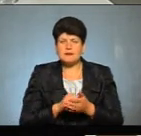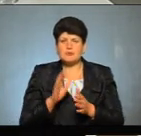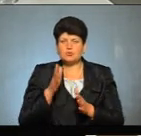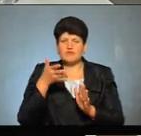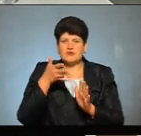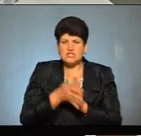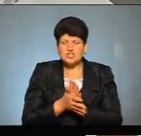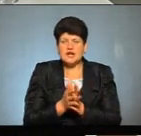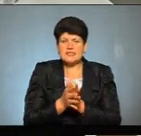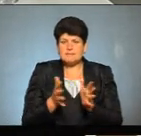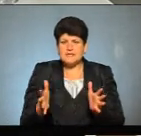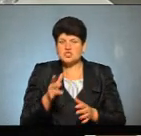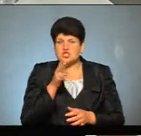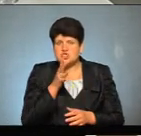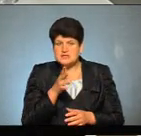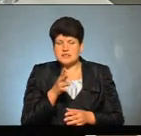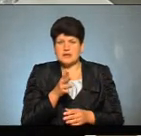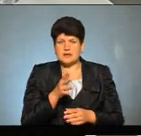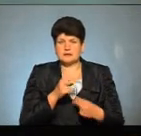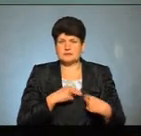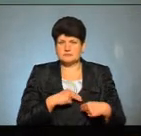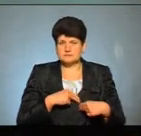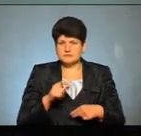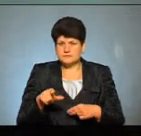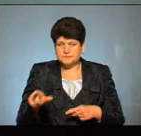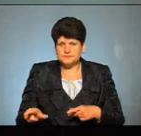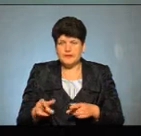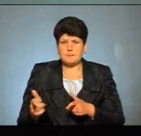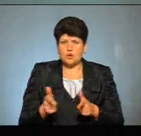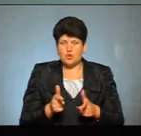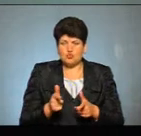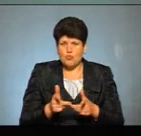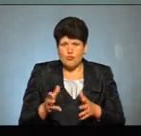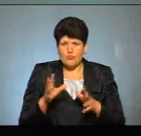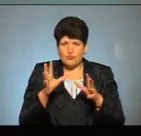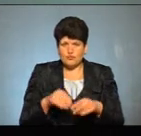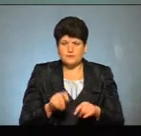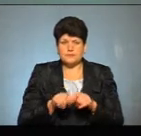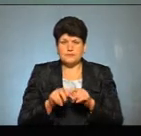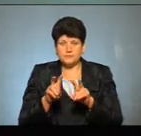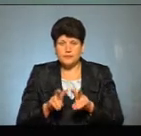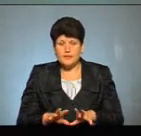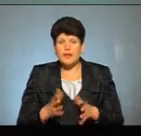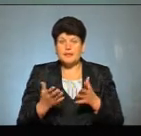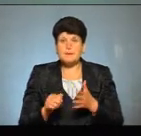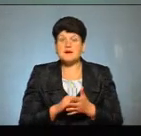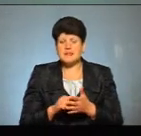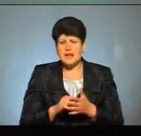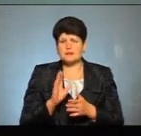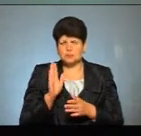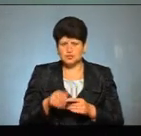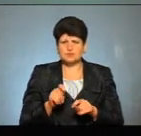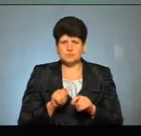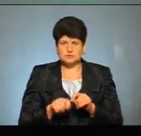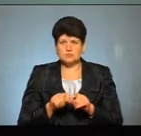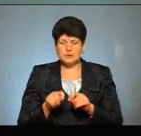витрачати більше часу і трудових витрат на підготовку матеріалу до дослідження, але матеріал буде